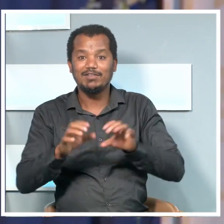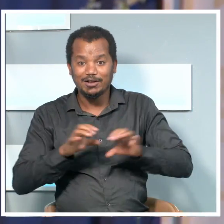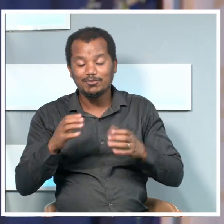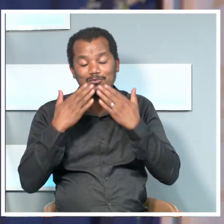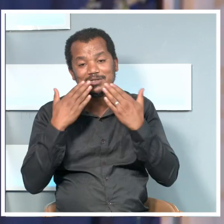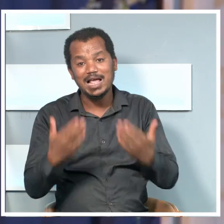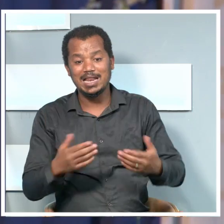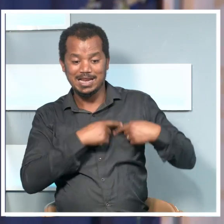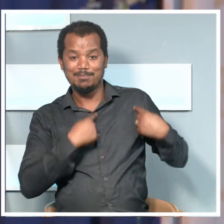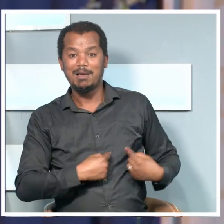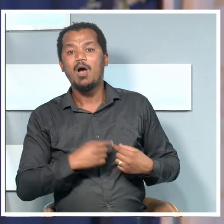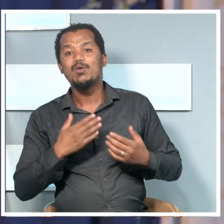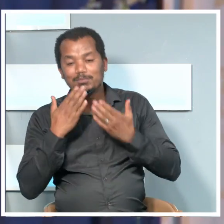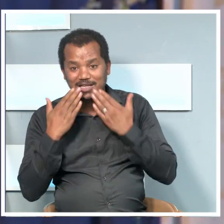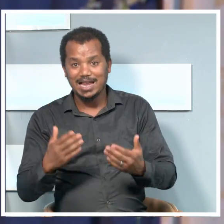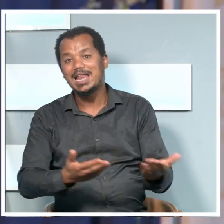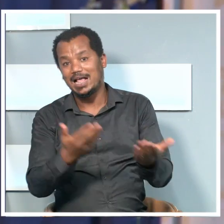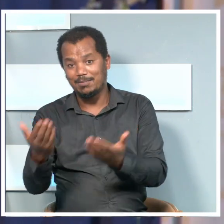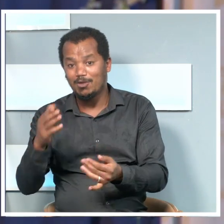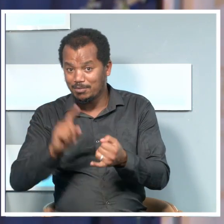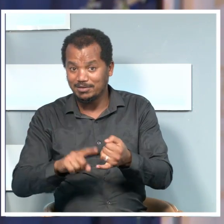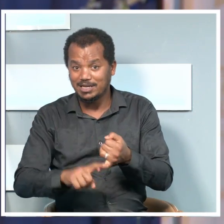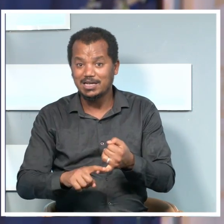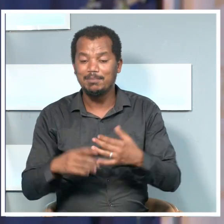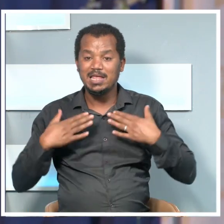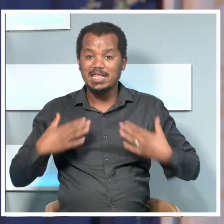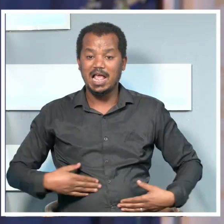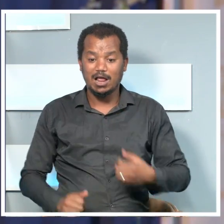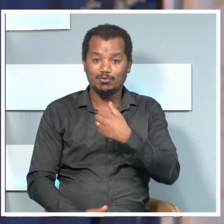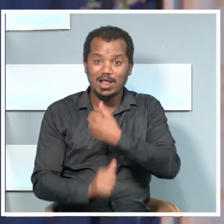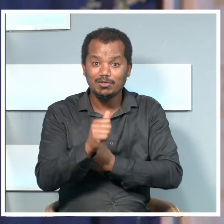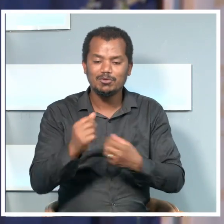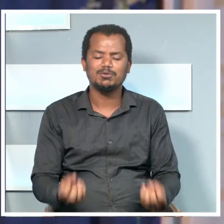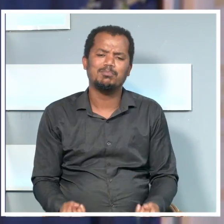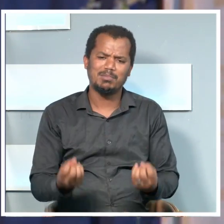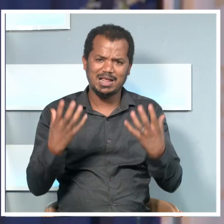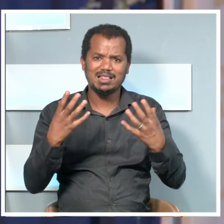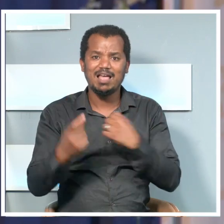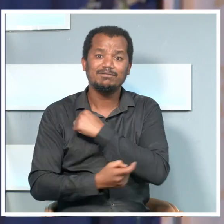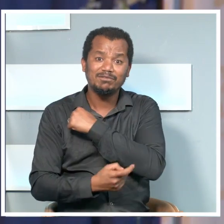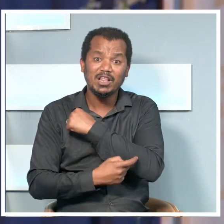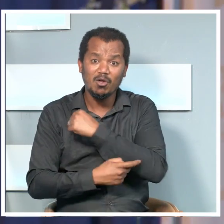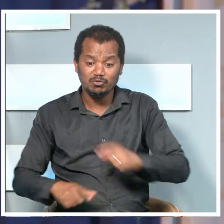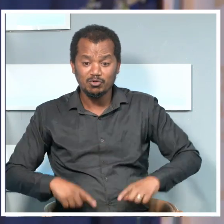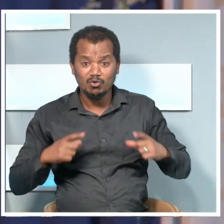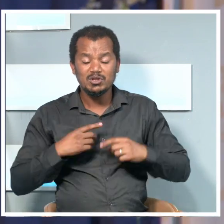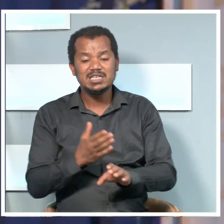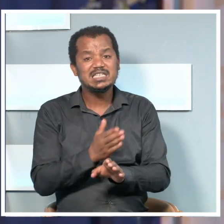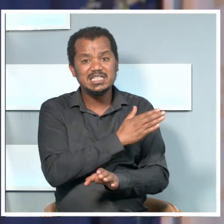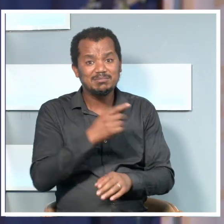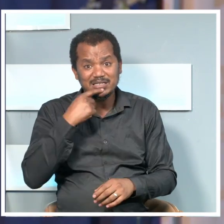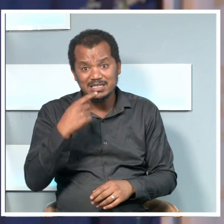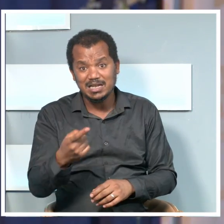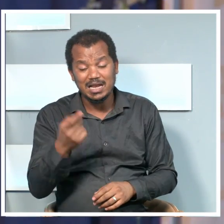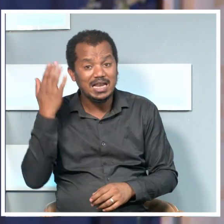ላበረከቱ ሁሉ ልባዊ ምስጋናዬን እያቀረብኩ በመጨረሻም የአካል ጉዳተኞች በርካታ ተግዳሮት ቢኖርባቸውም